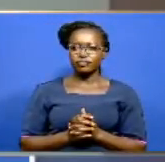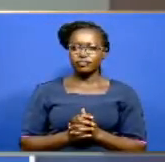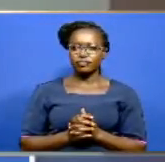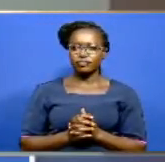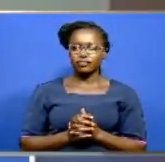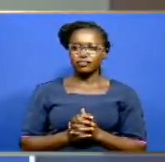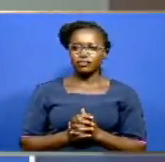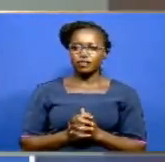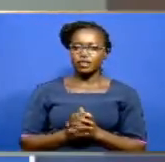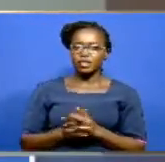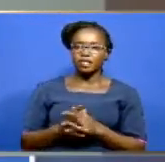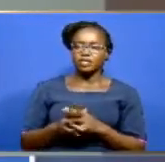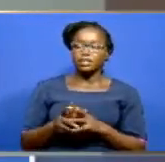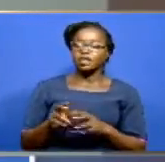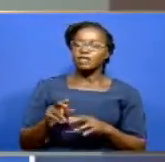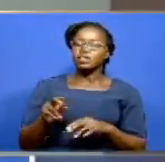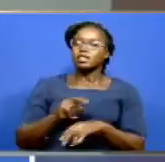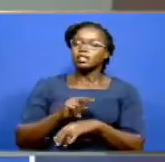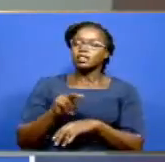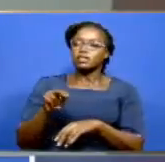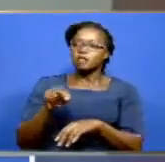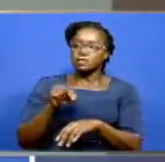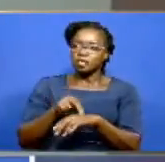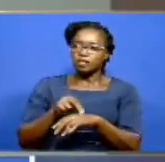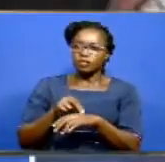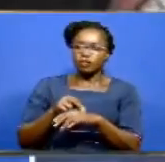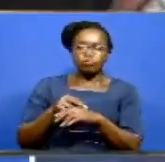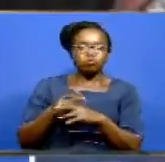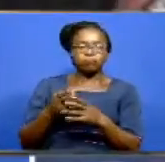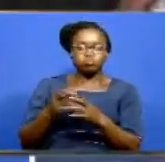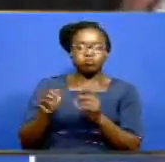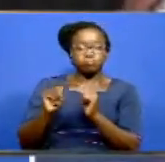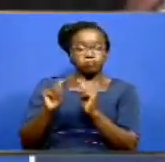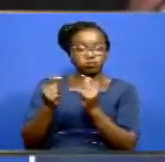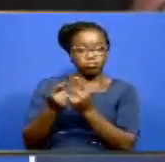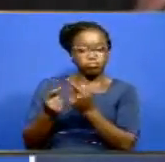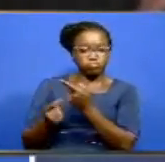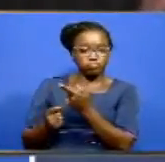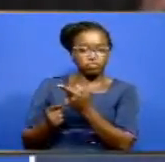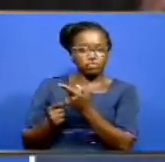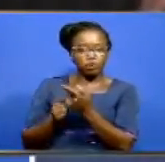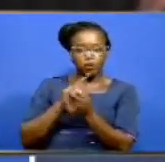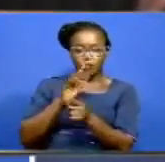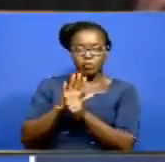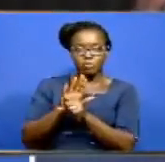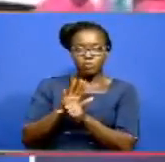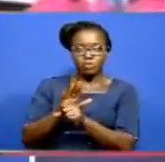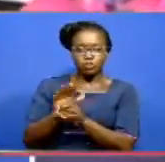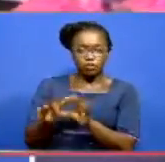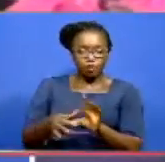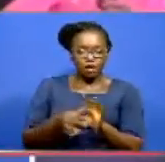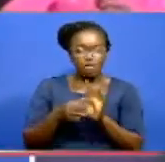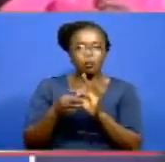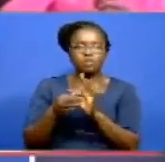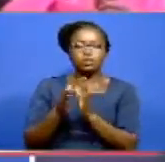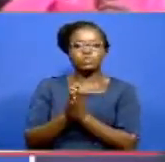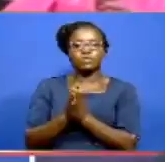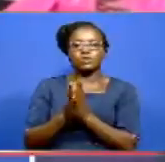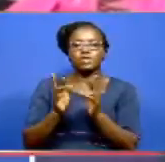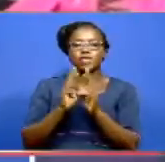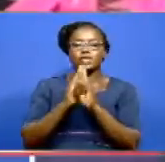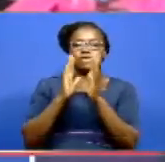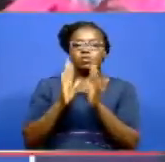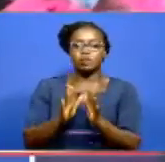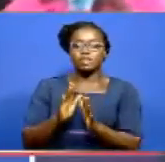Kituo cha kitaifa cha kukabiliana na ugaidi kimeahidi kushirikiana na wanahabari nchini kuzuia kuenezwa kwa itikadi kali